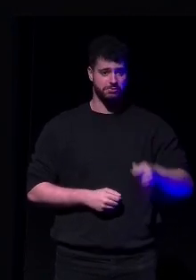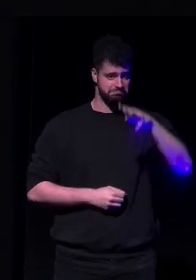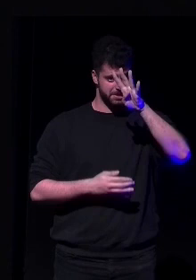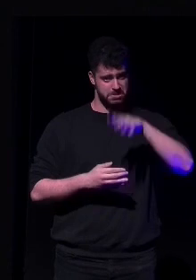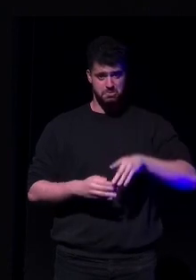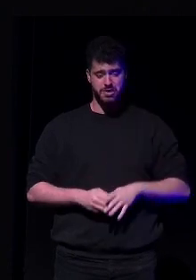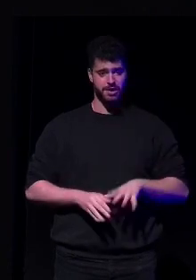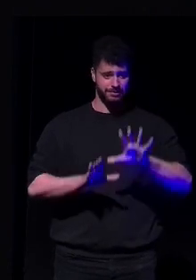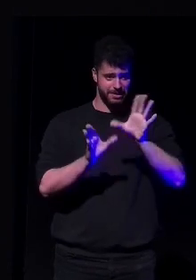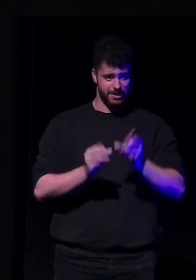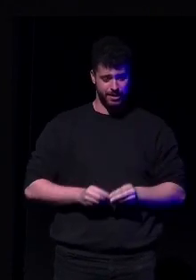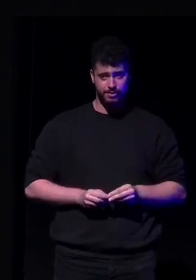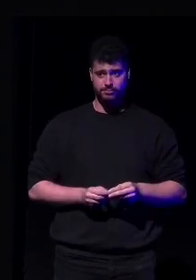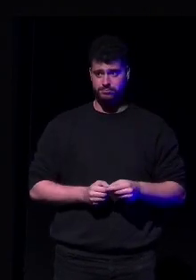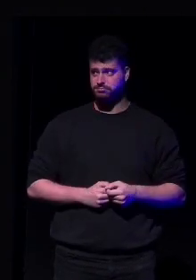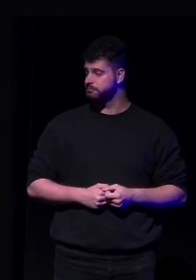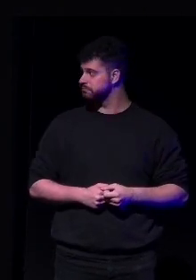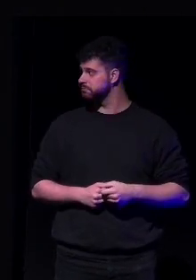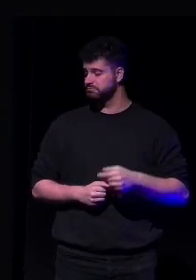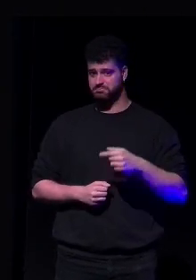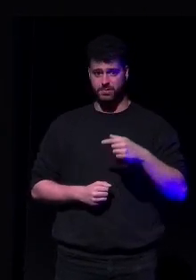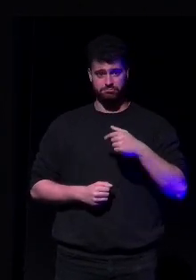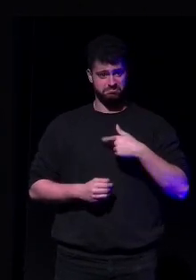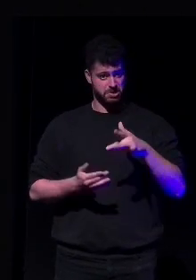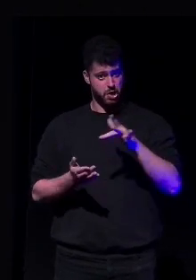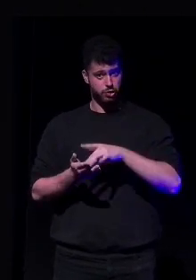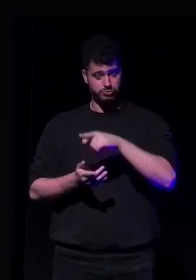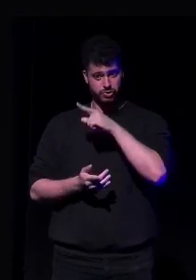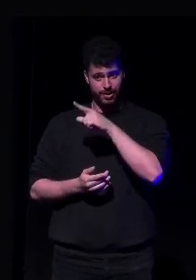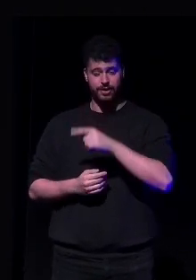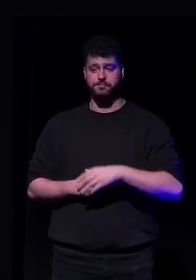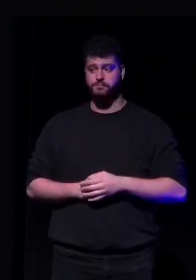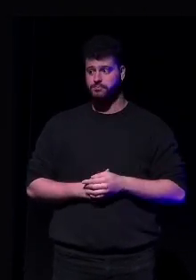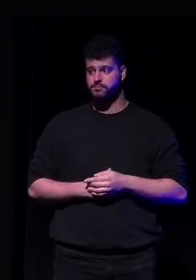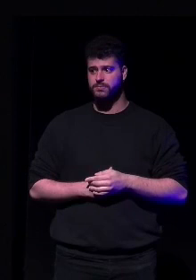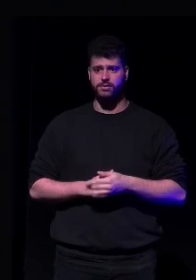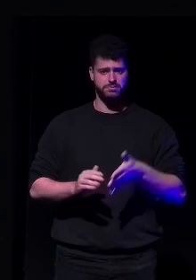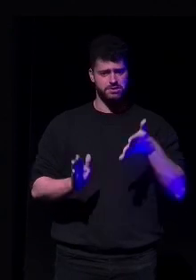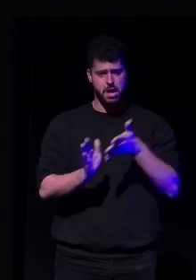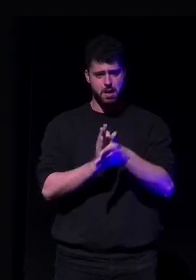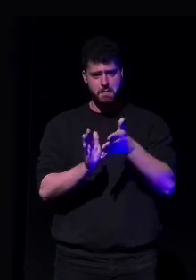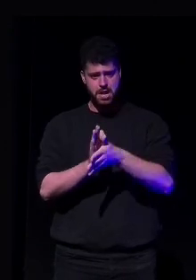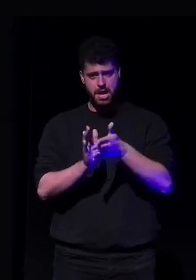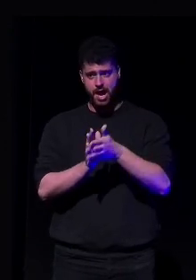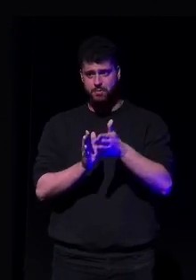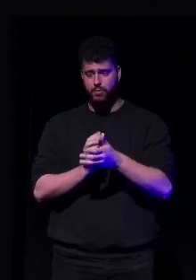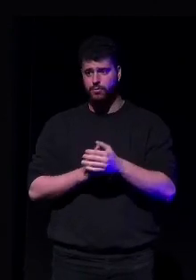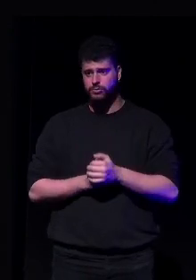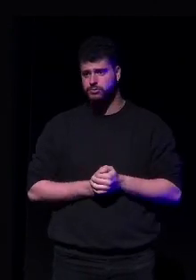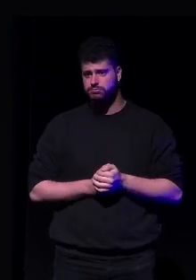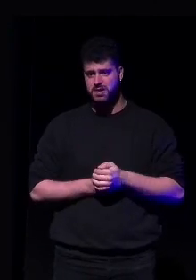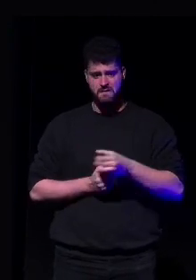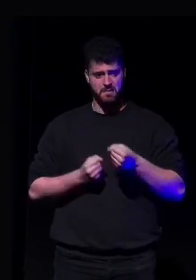A mi em toca, de part dels màxims responsables de l'editorial Petit Fiter a París, traslladar-vos,